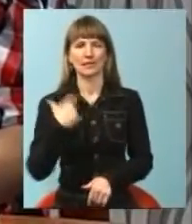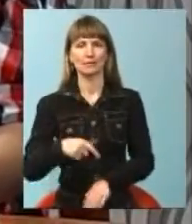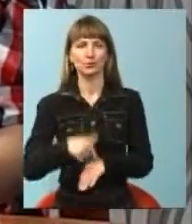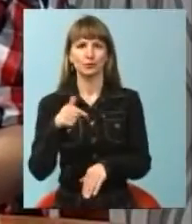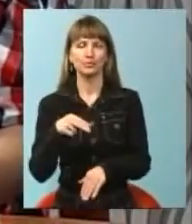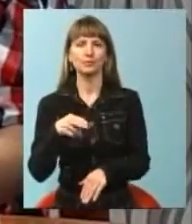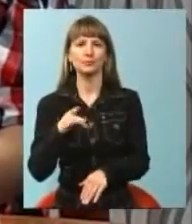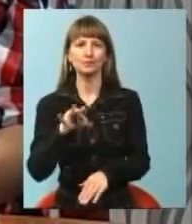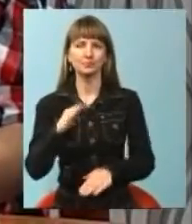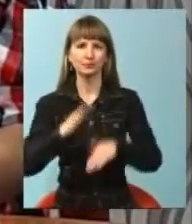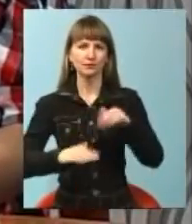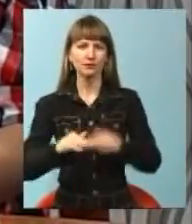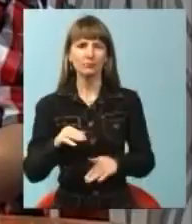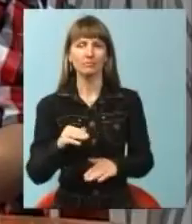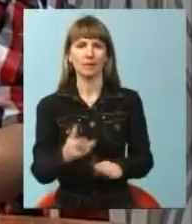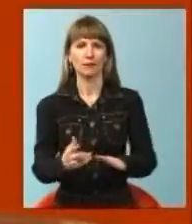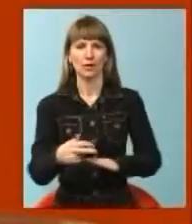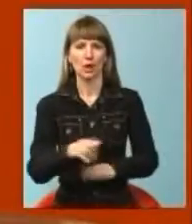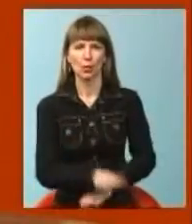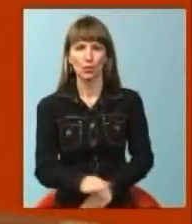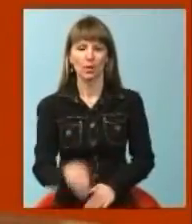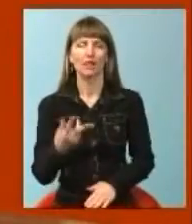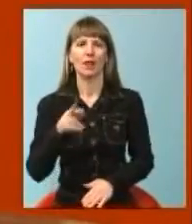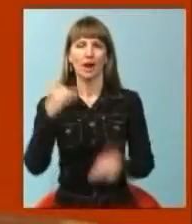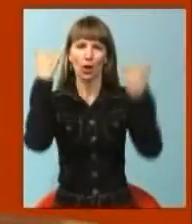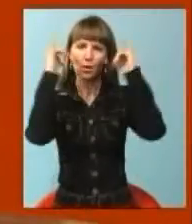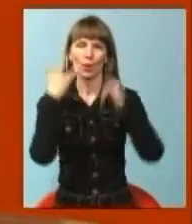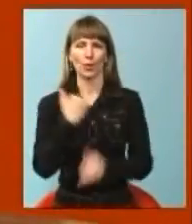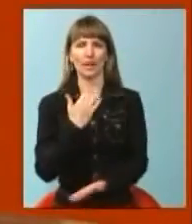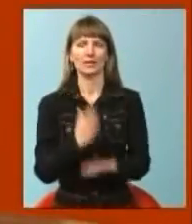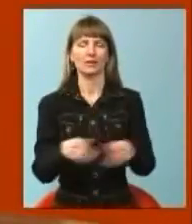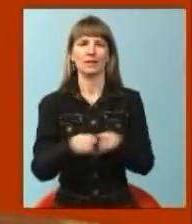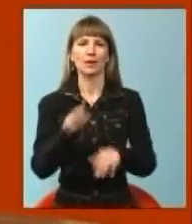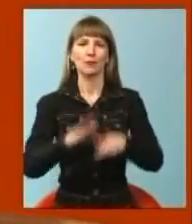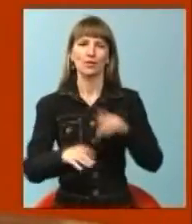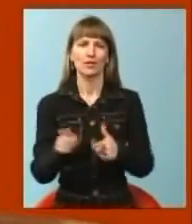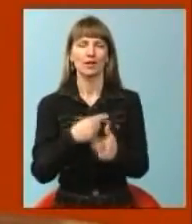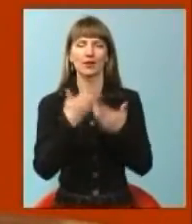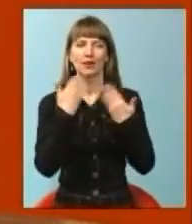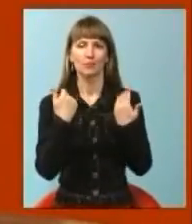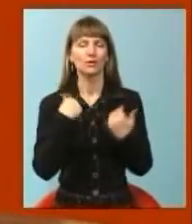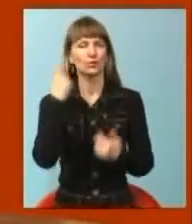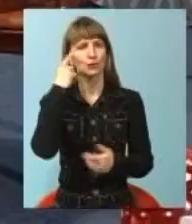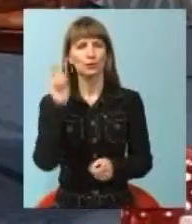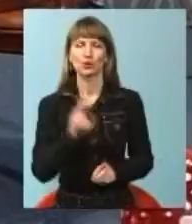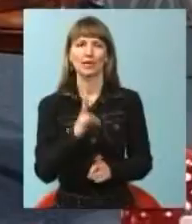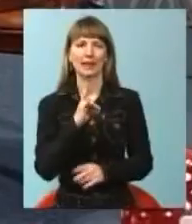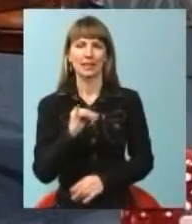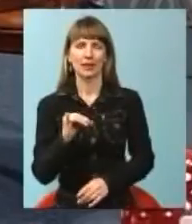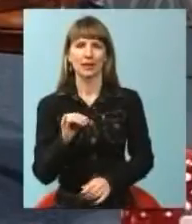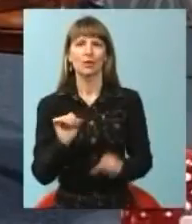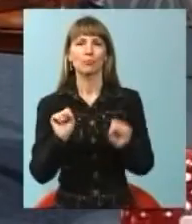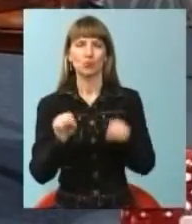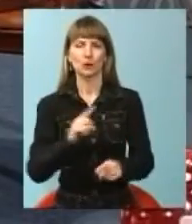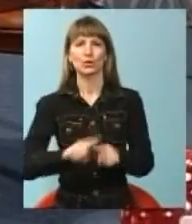професію педикюрщика для корів, така, не знаю, у нас в Україні є така чи немає, як гадаєш? Я вважаю, ні. Ну, можливо, скоро